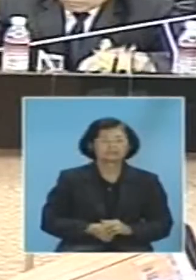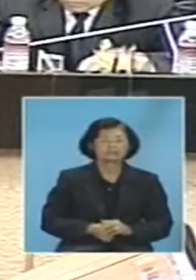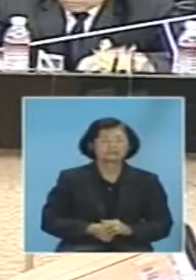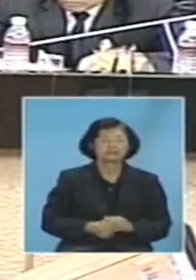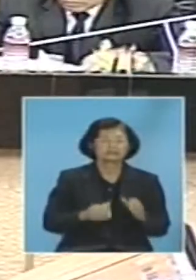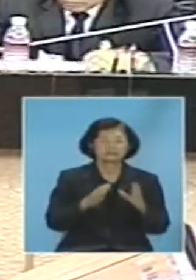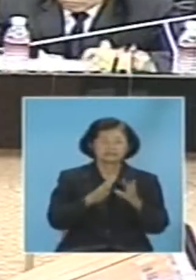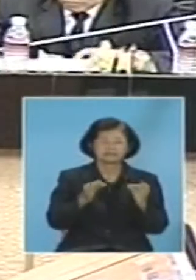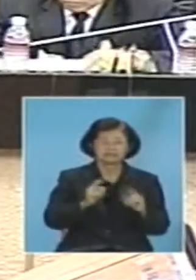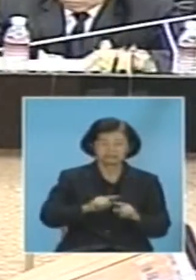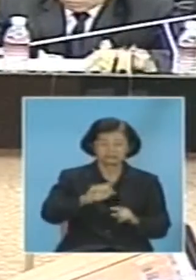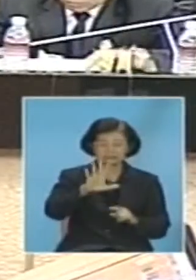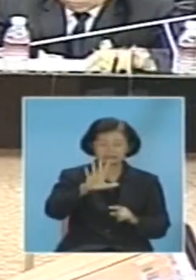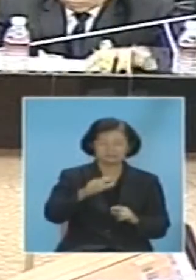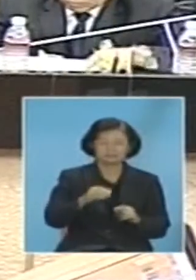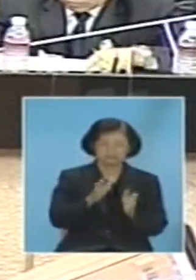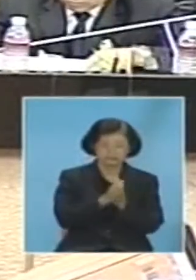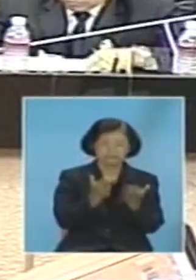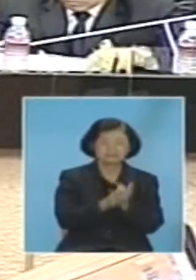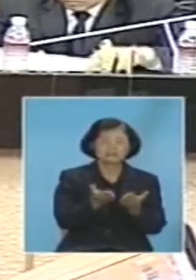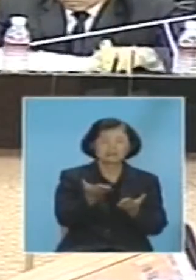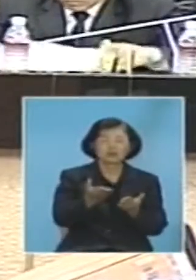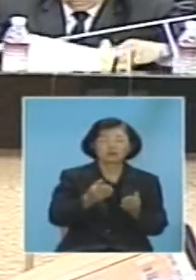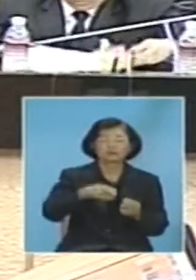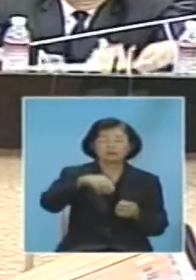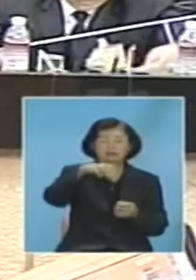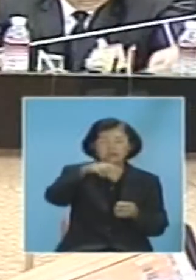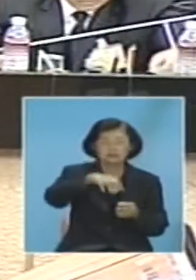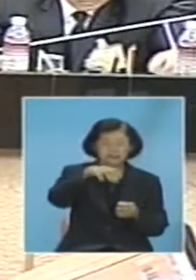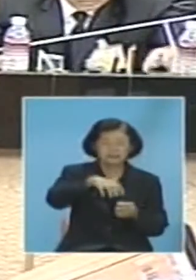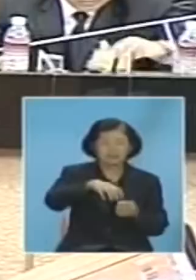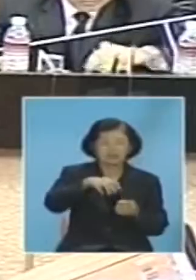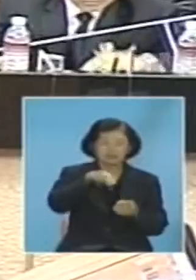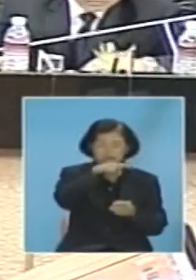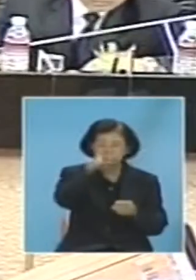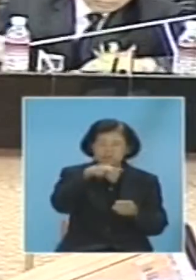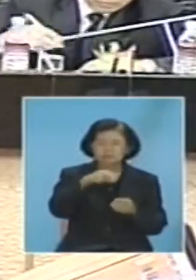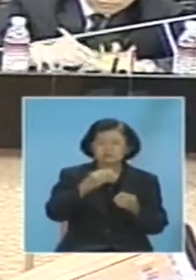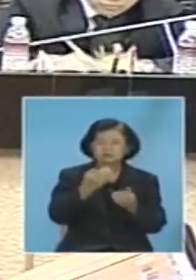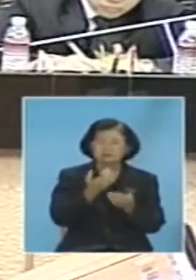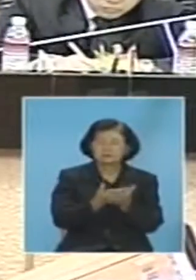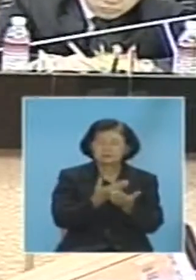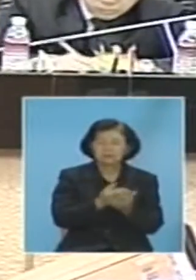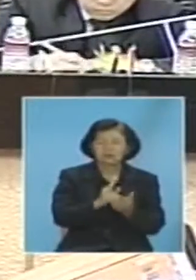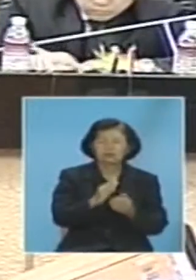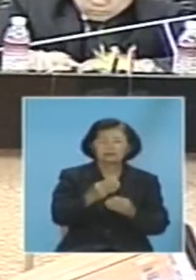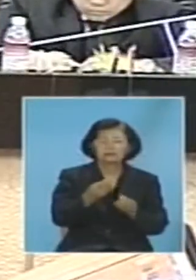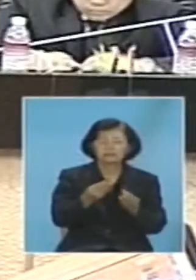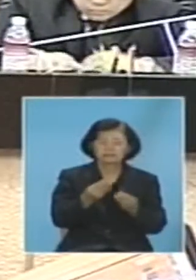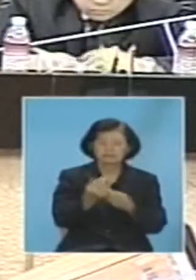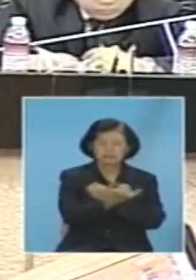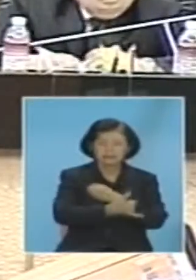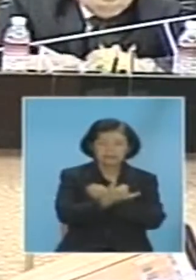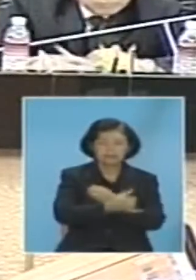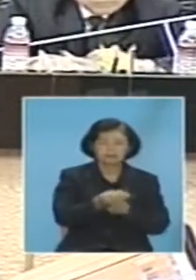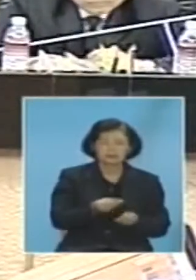รณีที่5ก็คือหนังสือของสำนักงานตรวจเงินแผ่นดินที่ส่งมายังนายกรัฐมนตรีรวม4